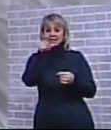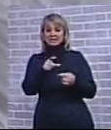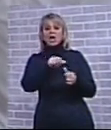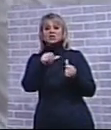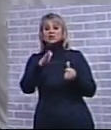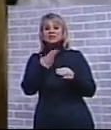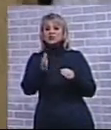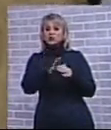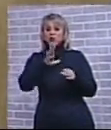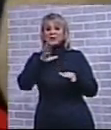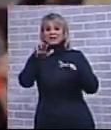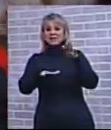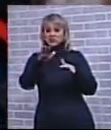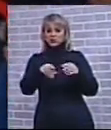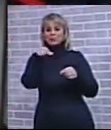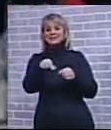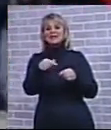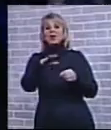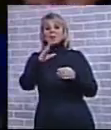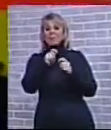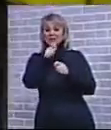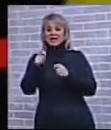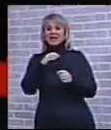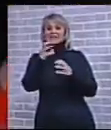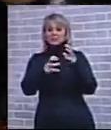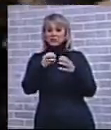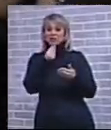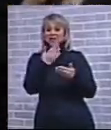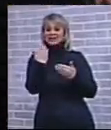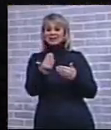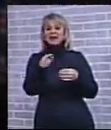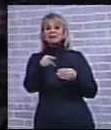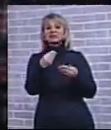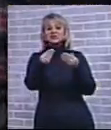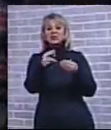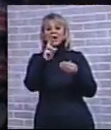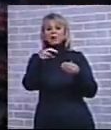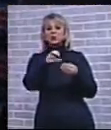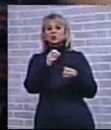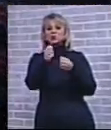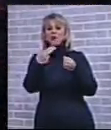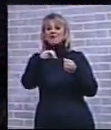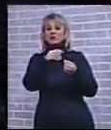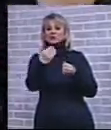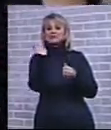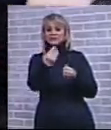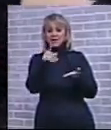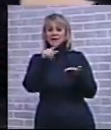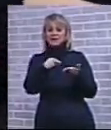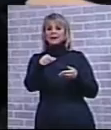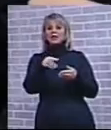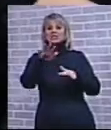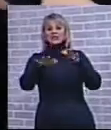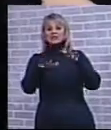Особенно тяжело дались сцены невесомости. В подарок космическая еда. Держи, компот из сухофруктов достается именно тебе.